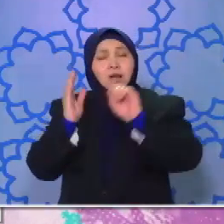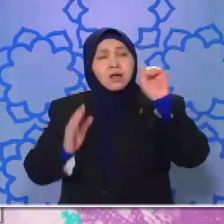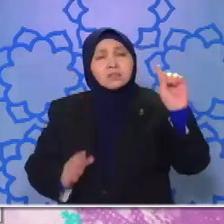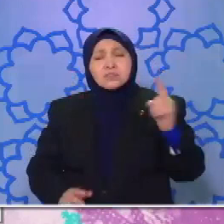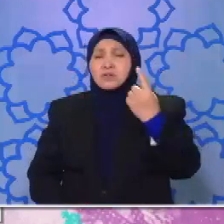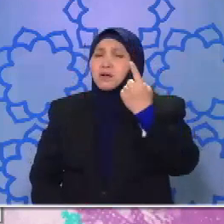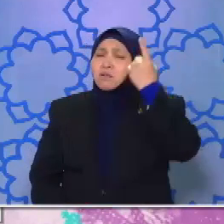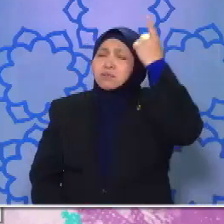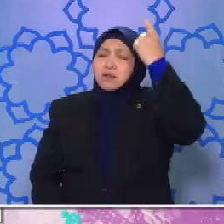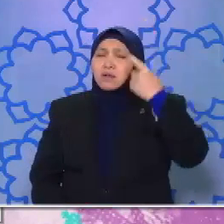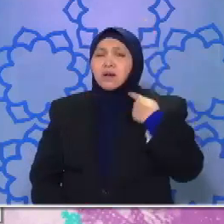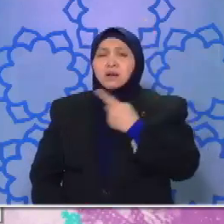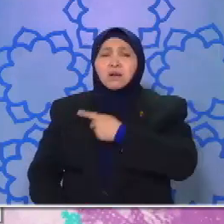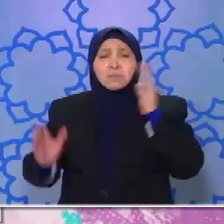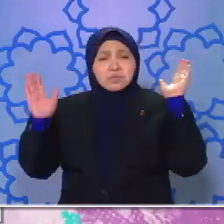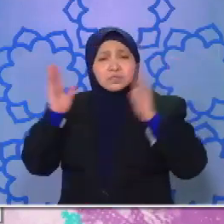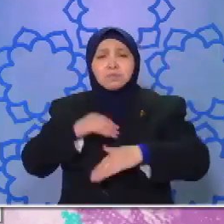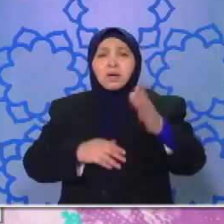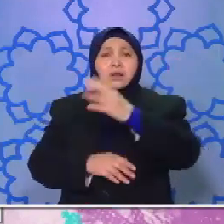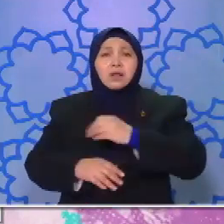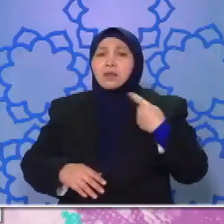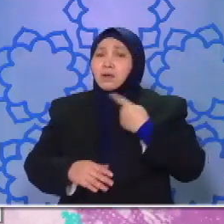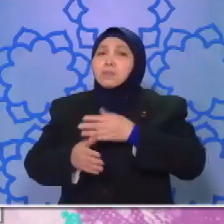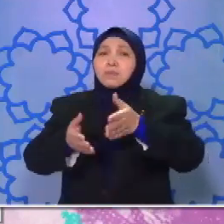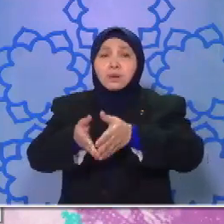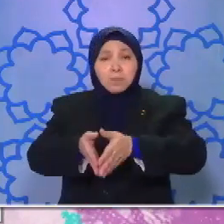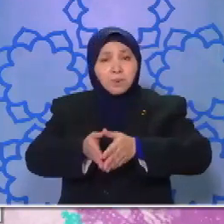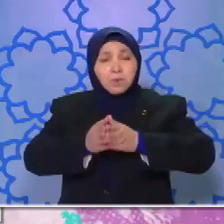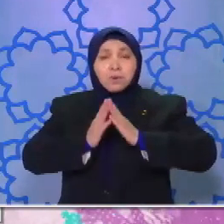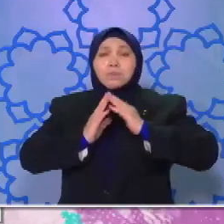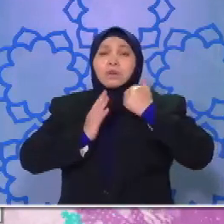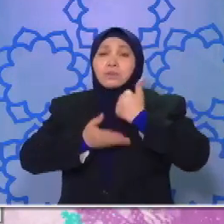إياك نعبد وإياك